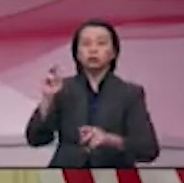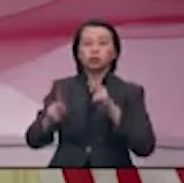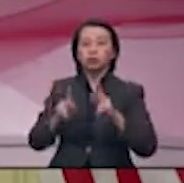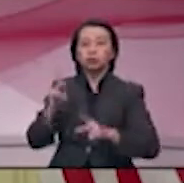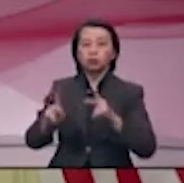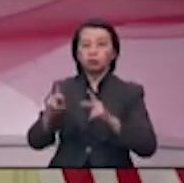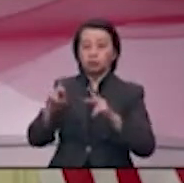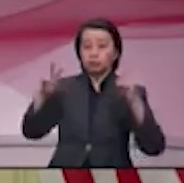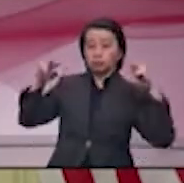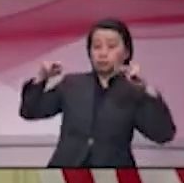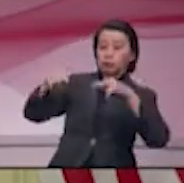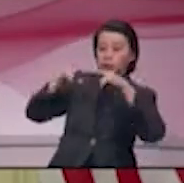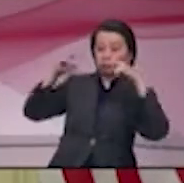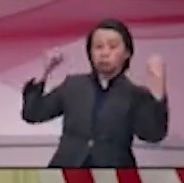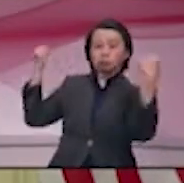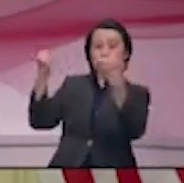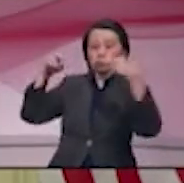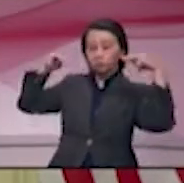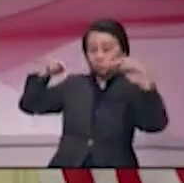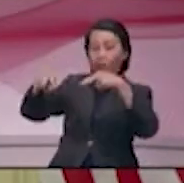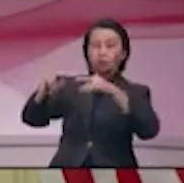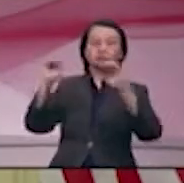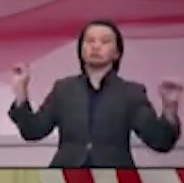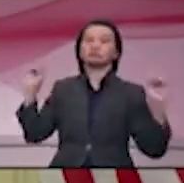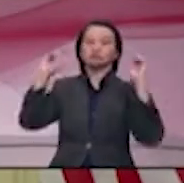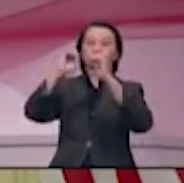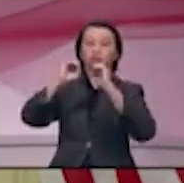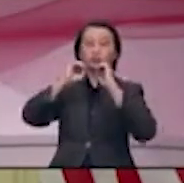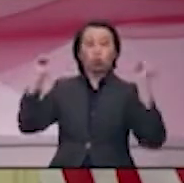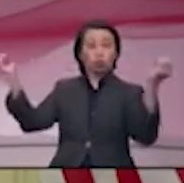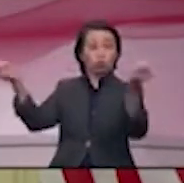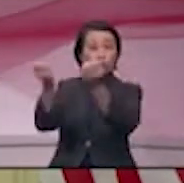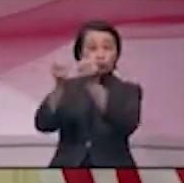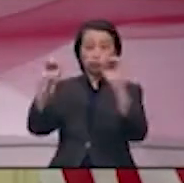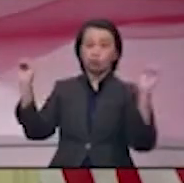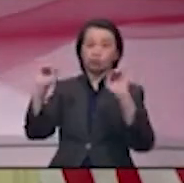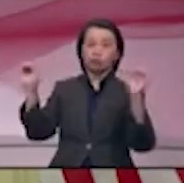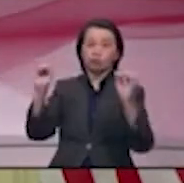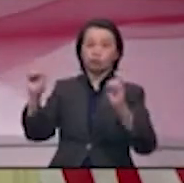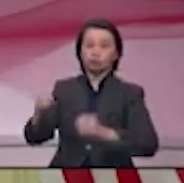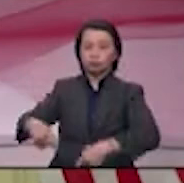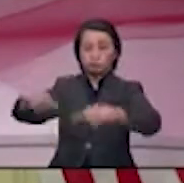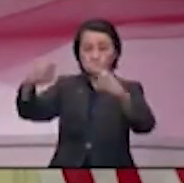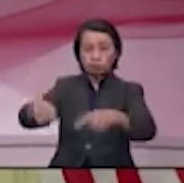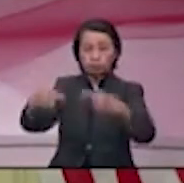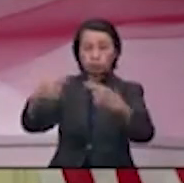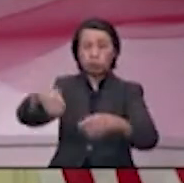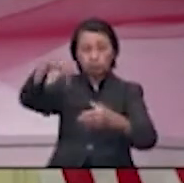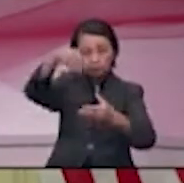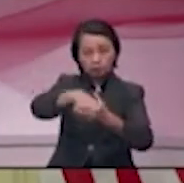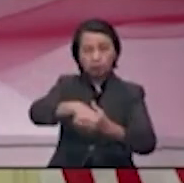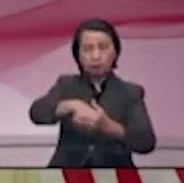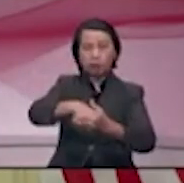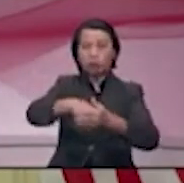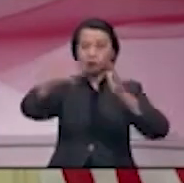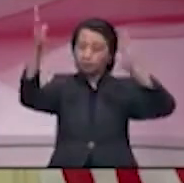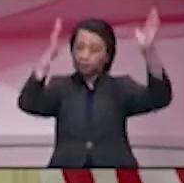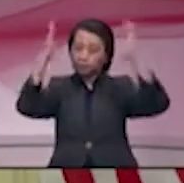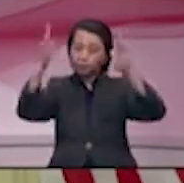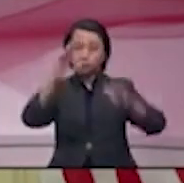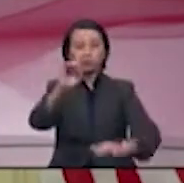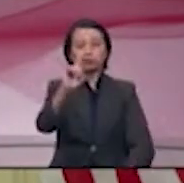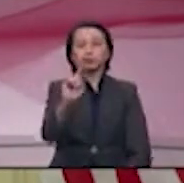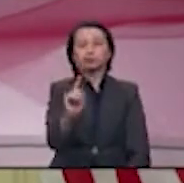penonton dan pertandingan itu adalah pertanyaan di peringkat di dalam negara